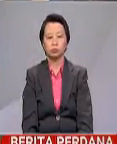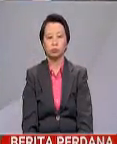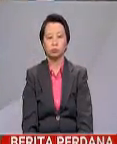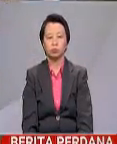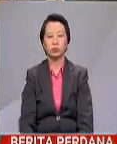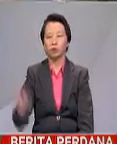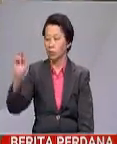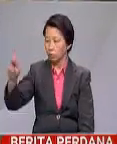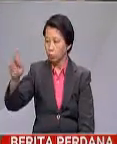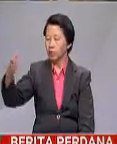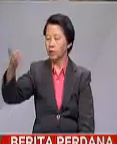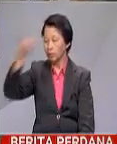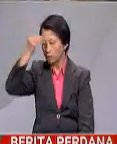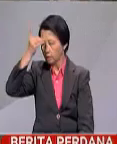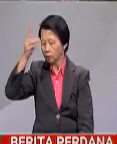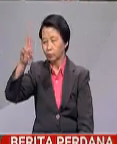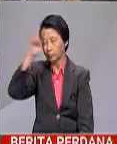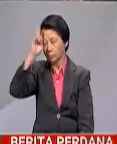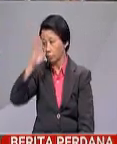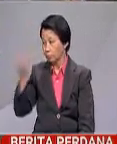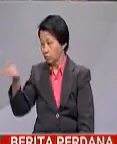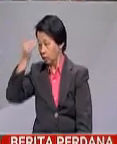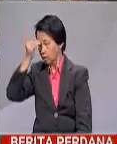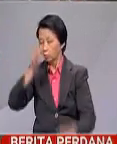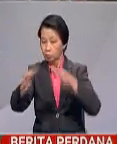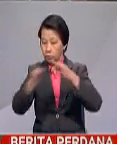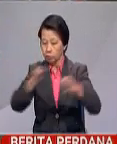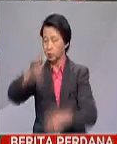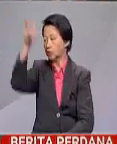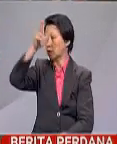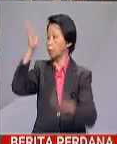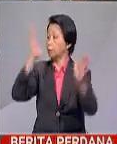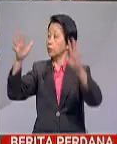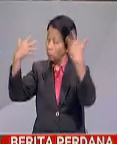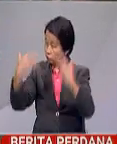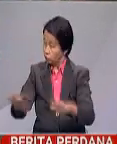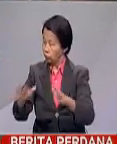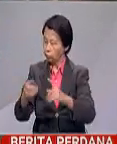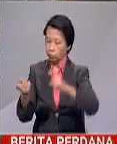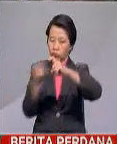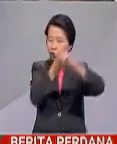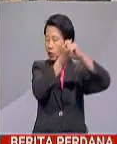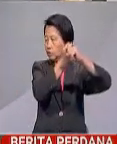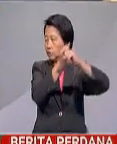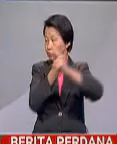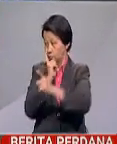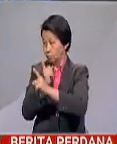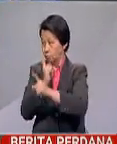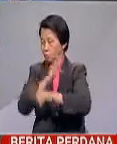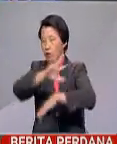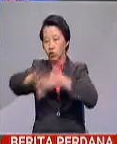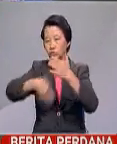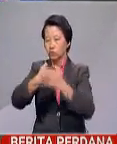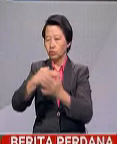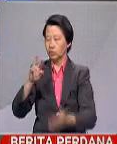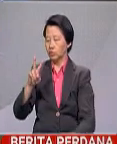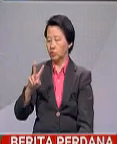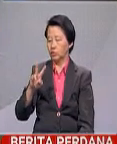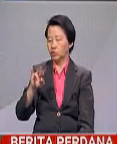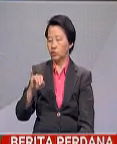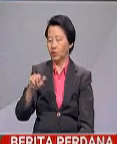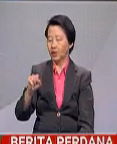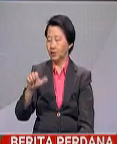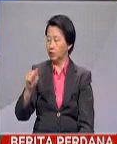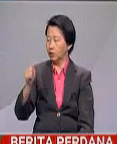Baik, Datuk. Seperti Datuk telah jelaskan tadi, Kerajaan Malaysia telah pun menggantung sementara semua jenis visa bagi